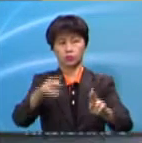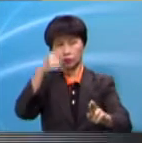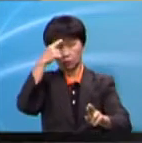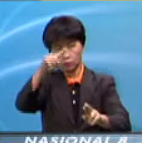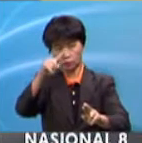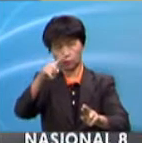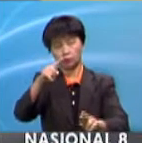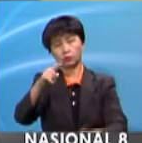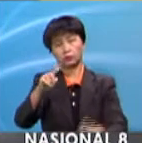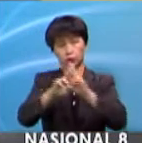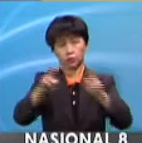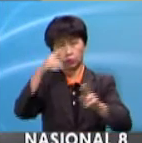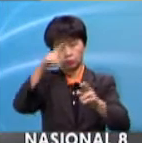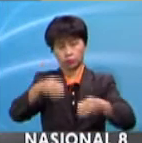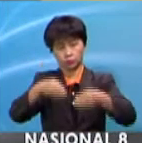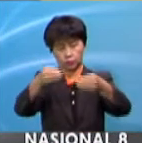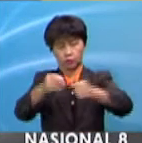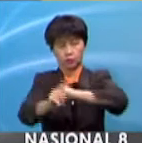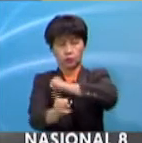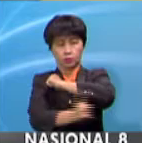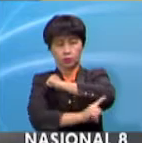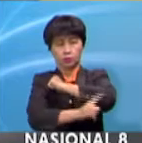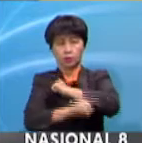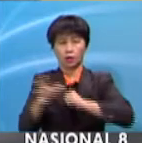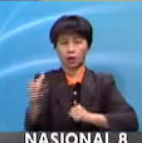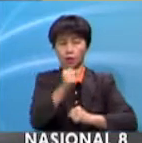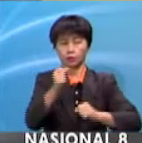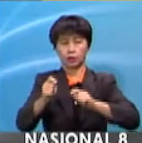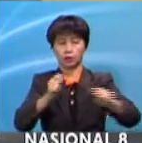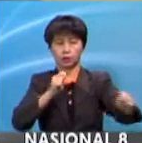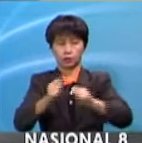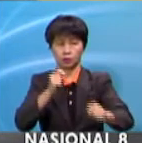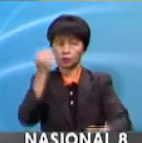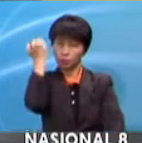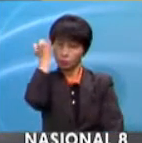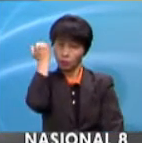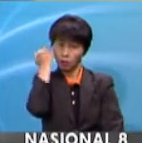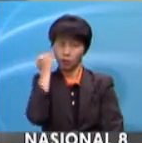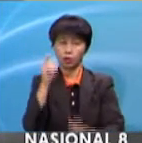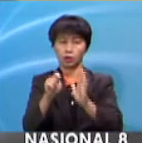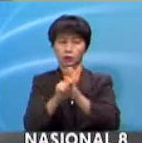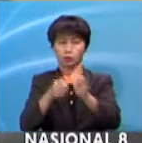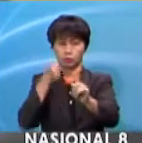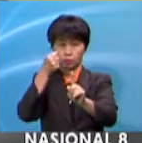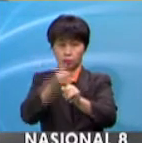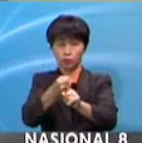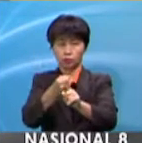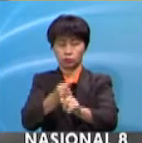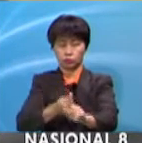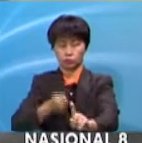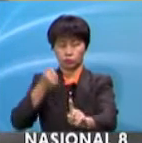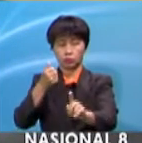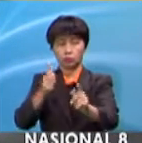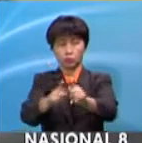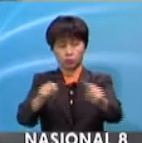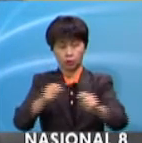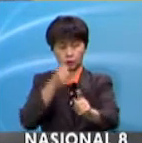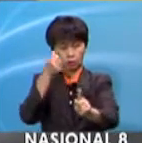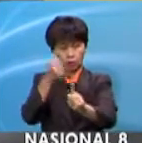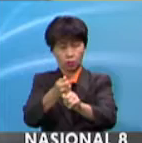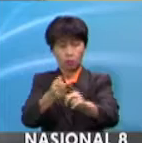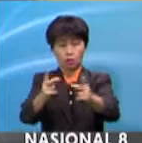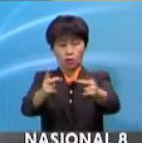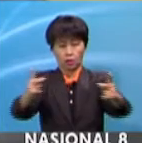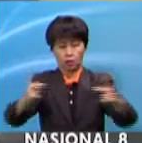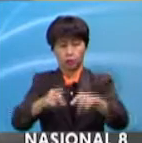mengenakan denda, ambil tindakan mahkamah, termasuk arahan supaya kawasan itu ditutup